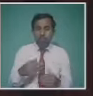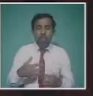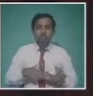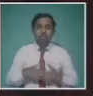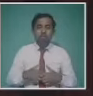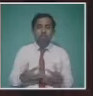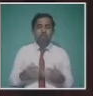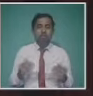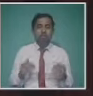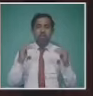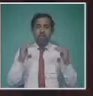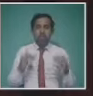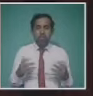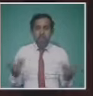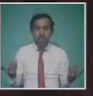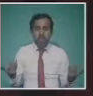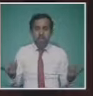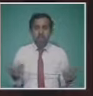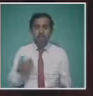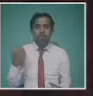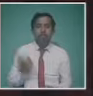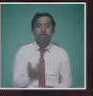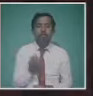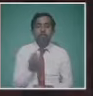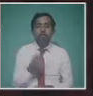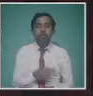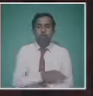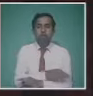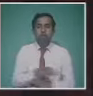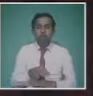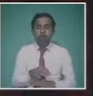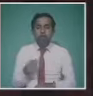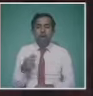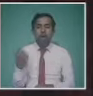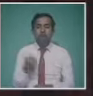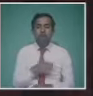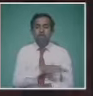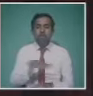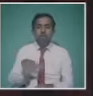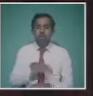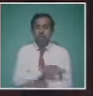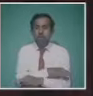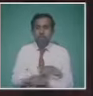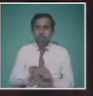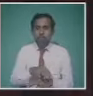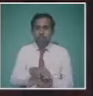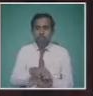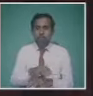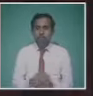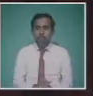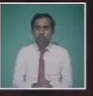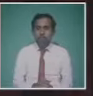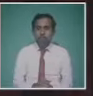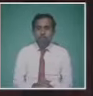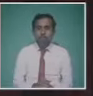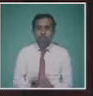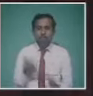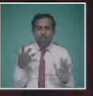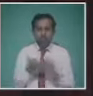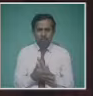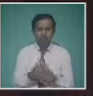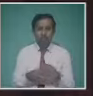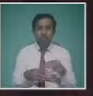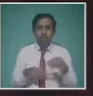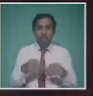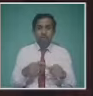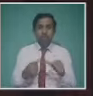අර්බුදයෙන් අපිට ගොඩ එන්න හම්බෙන්නේ නැහැ දැන් අලුත් ආර්ථික උපක්‍රමයක් අලුත් සමාජ උපක්‍රමයක් එහෙම නැත්නම් තක්කඩි දේශපාලන උපක්‍රමයක්